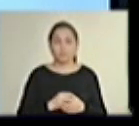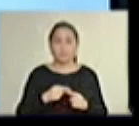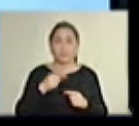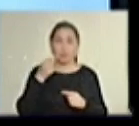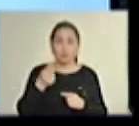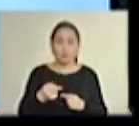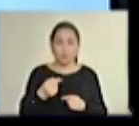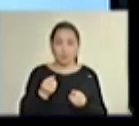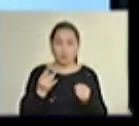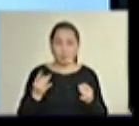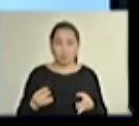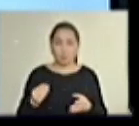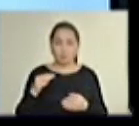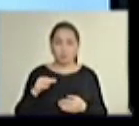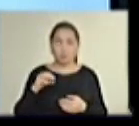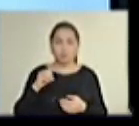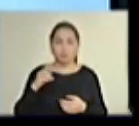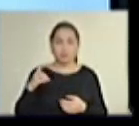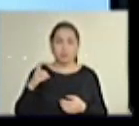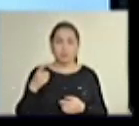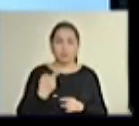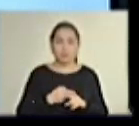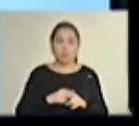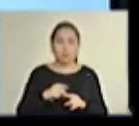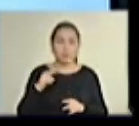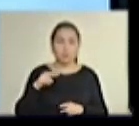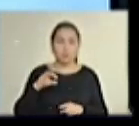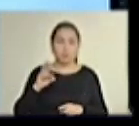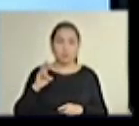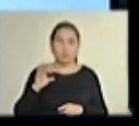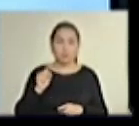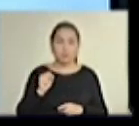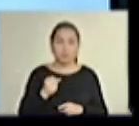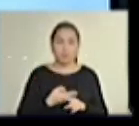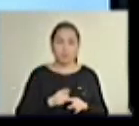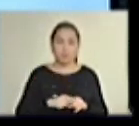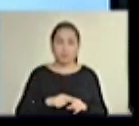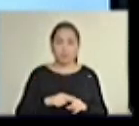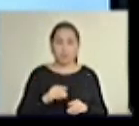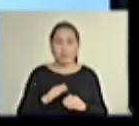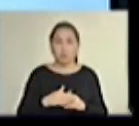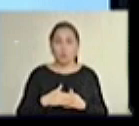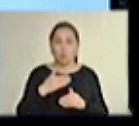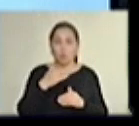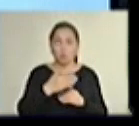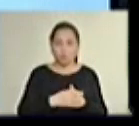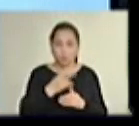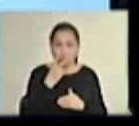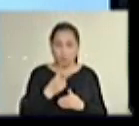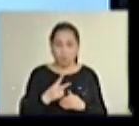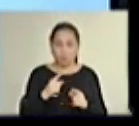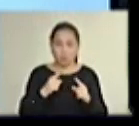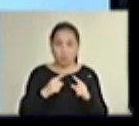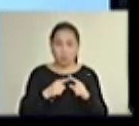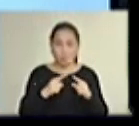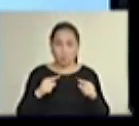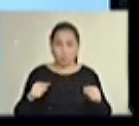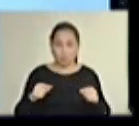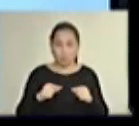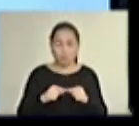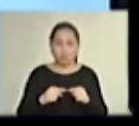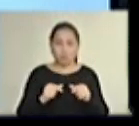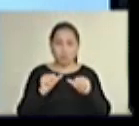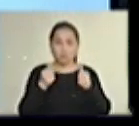Keyingi oddiy mexanizmlarimizdan biri bu pona. Pona bu old tomonidan qaralsa uchburchak shaklidagi